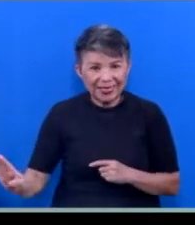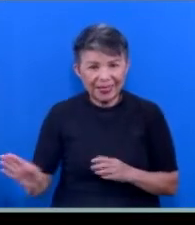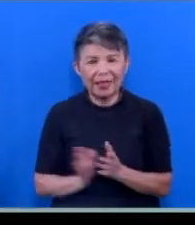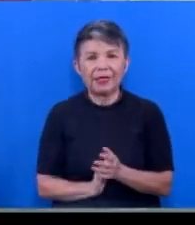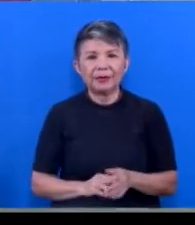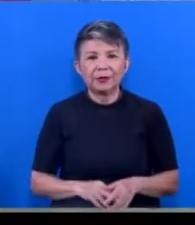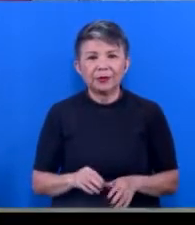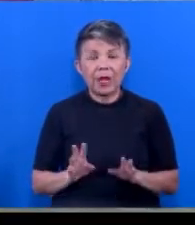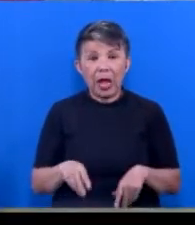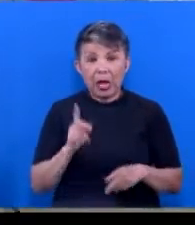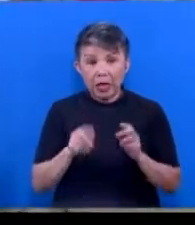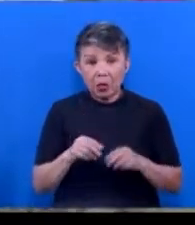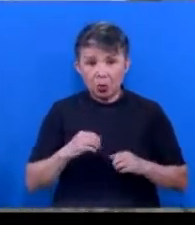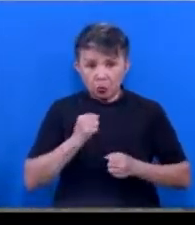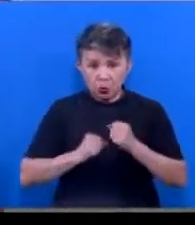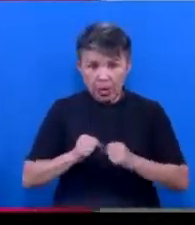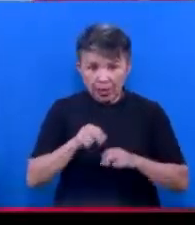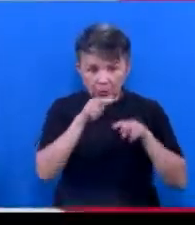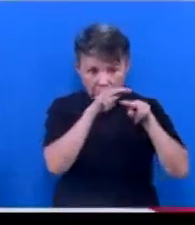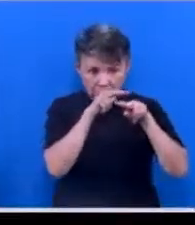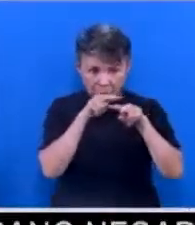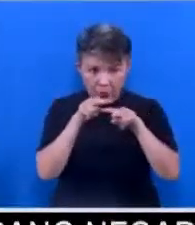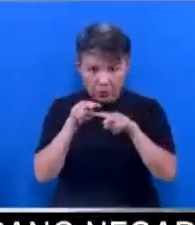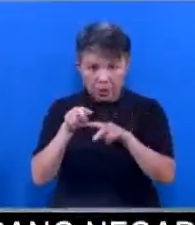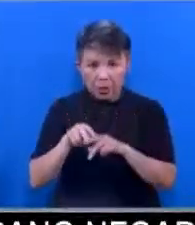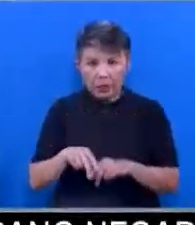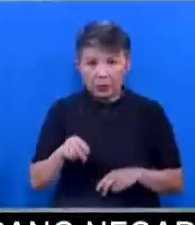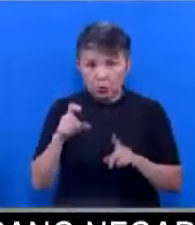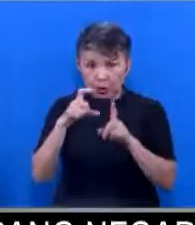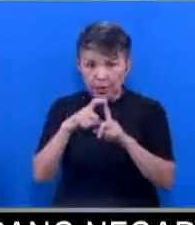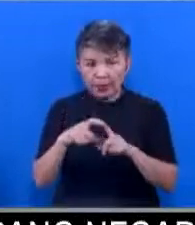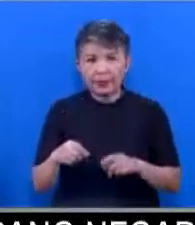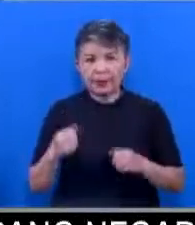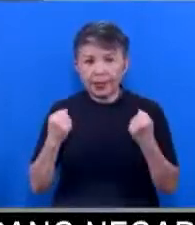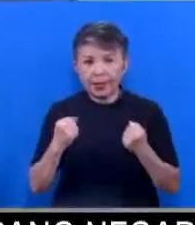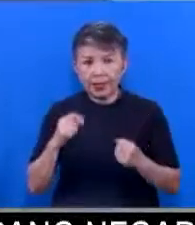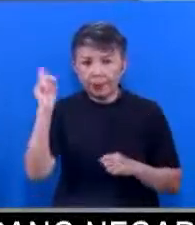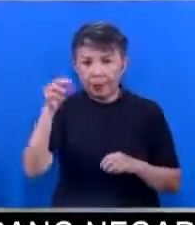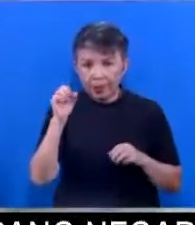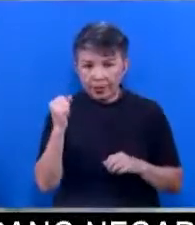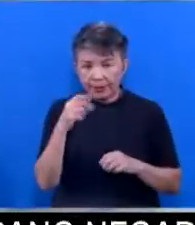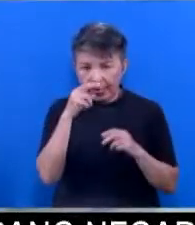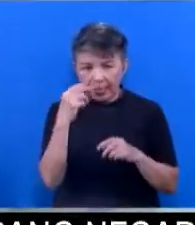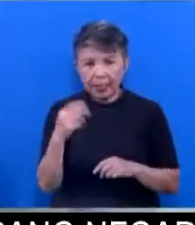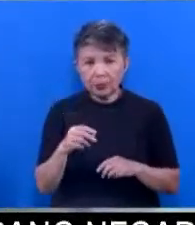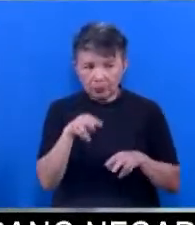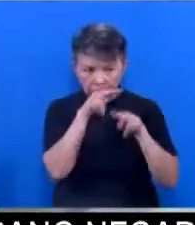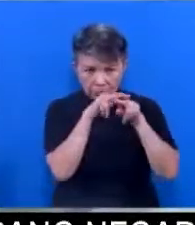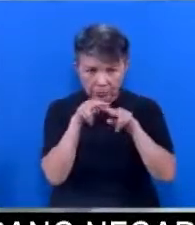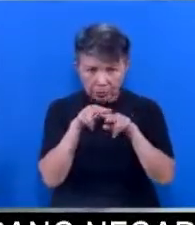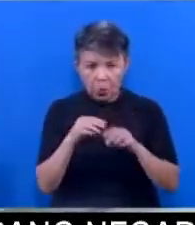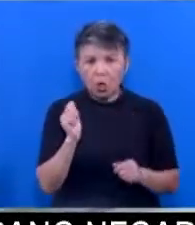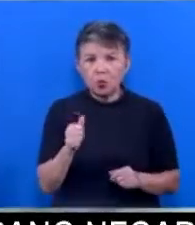Pengawasan dan sanksi bagi pelaku usaha nantinya akan diserahkan ke Dinas Kesehatan dan pemerintah daerah. Namun untuk mencapai kestabilan harga yang